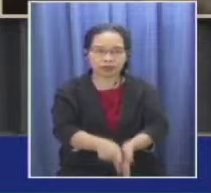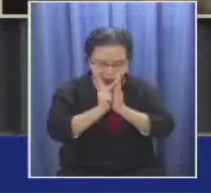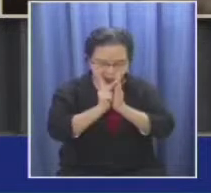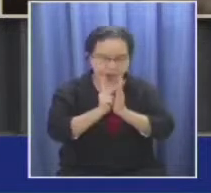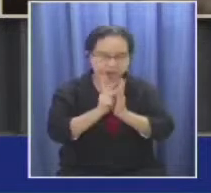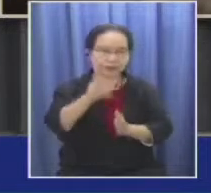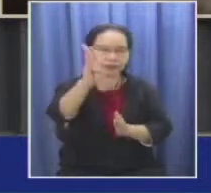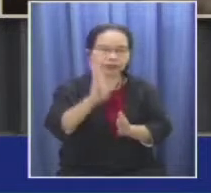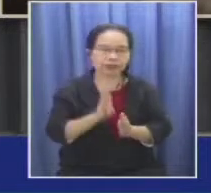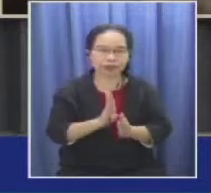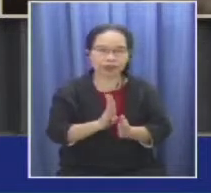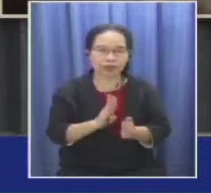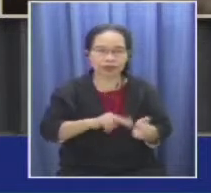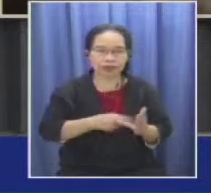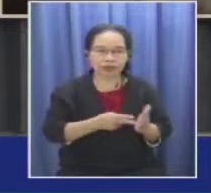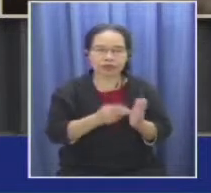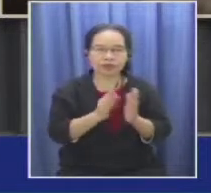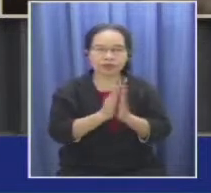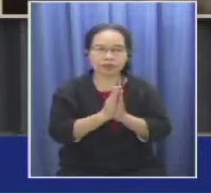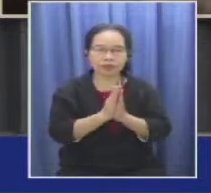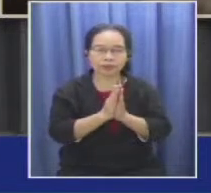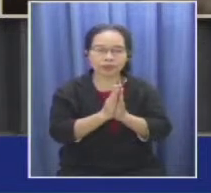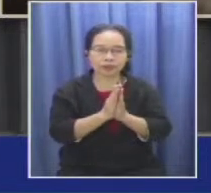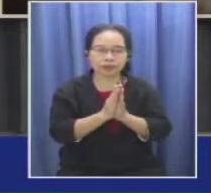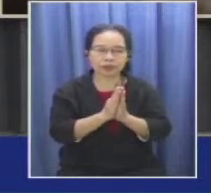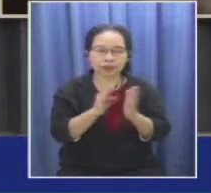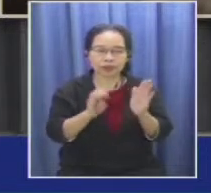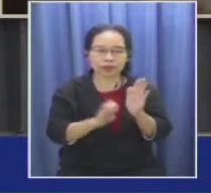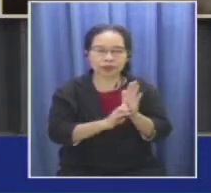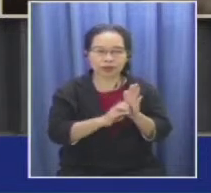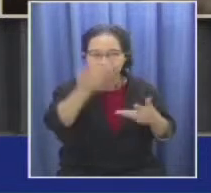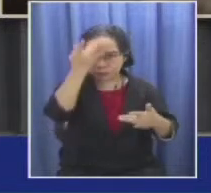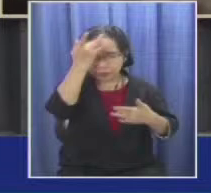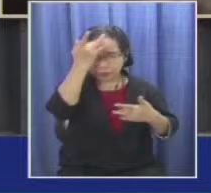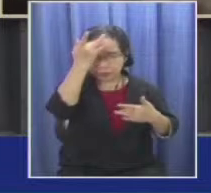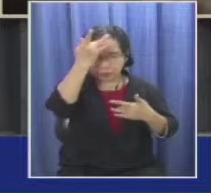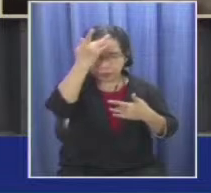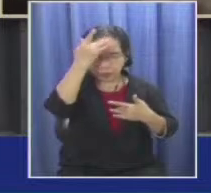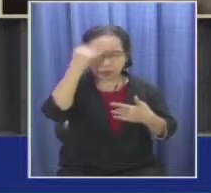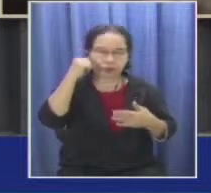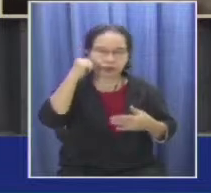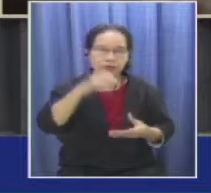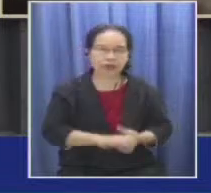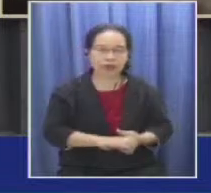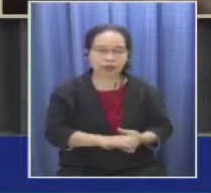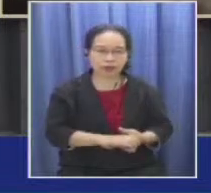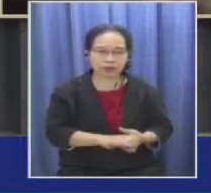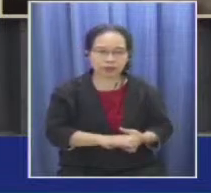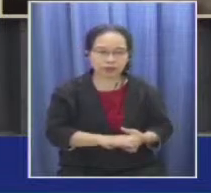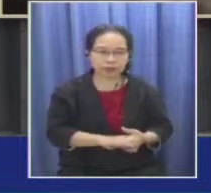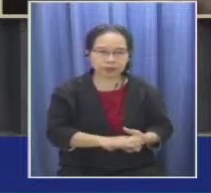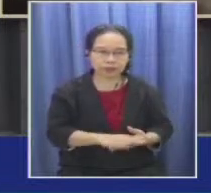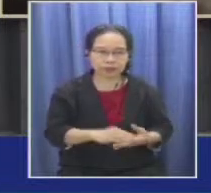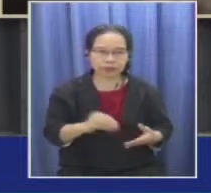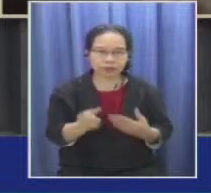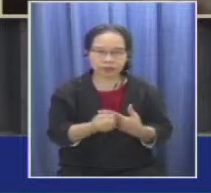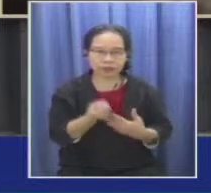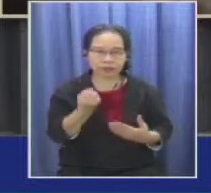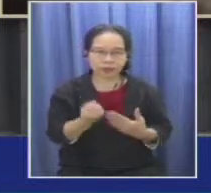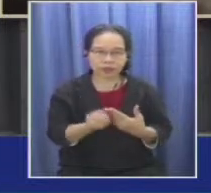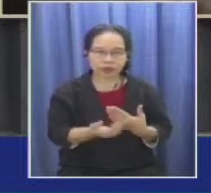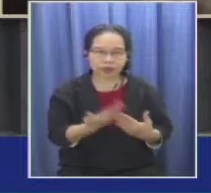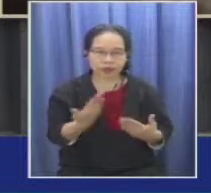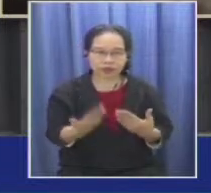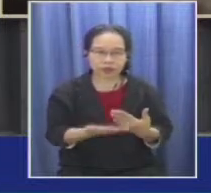na wɔkan no kan asomafo du baako no ho ɛnti yɛde mu da hɔ pefe sɛ mpaebɔ wɔ yi